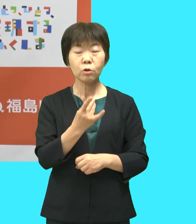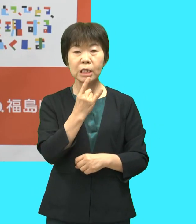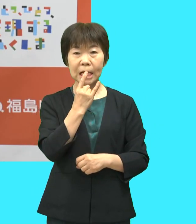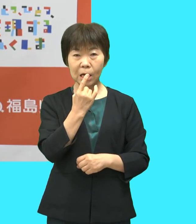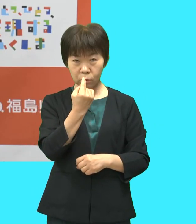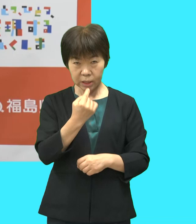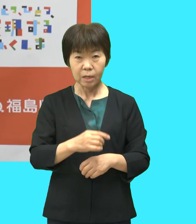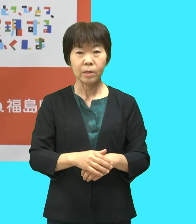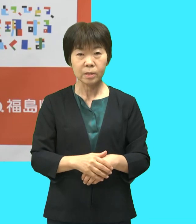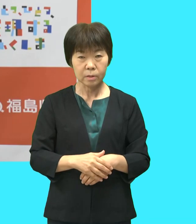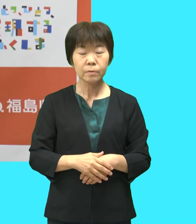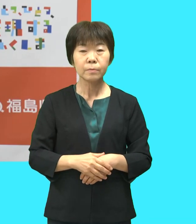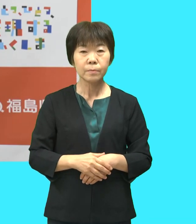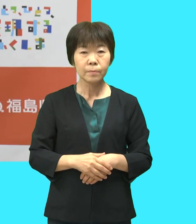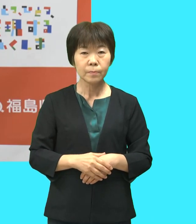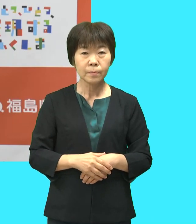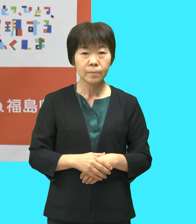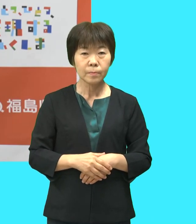ているところであります。